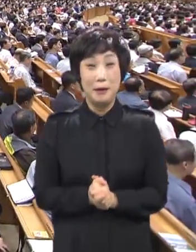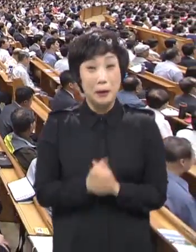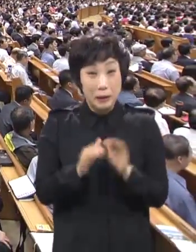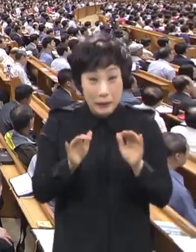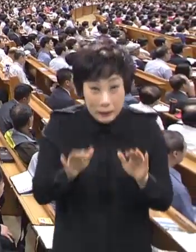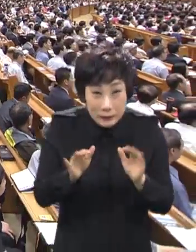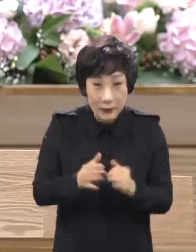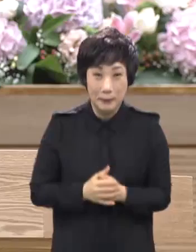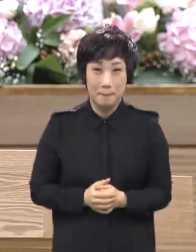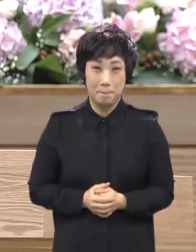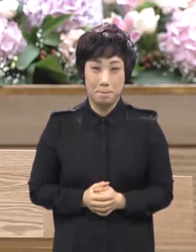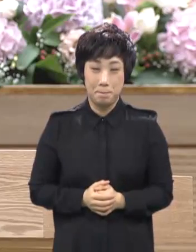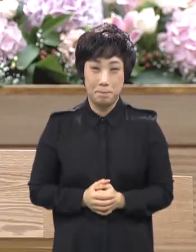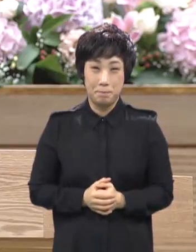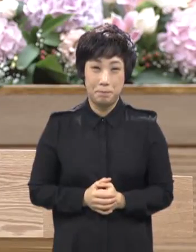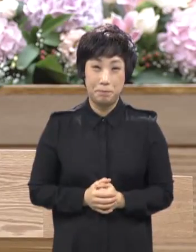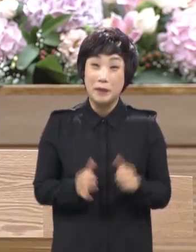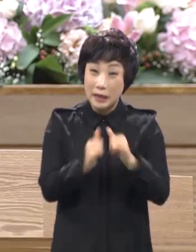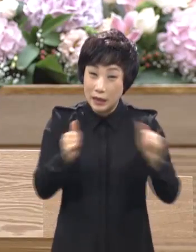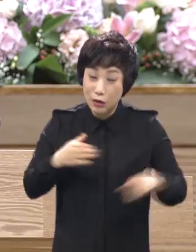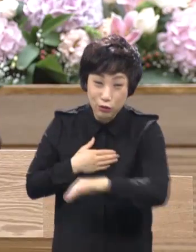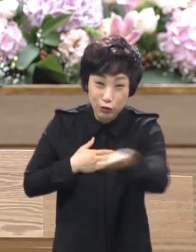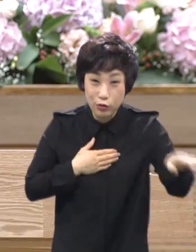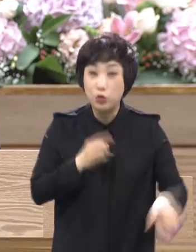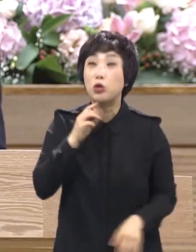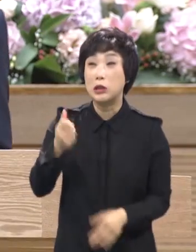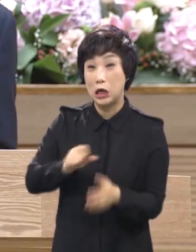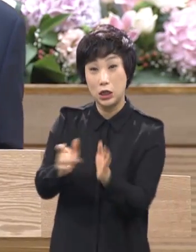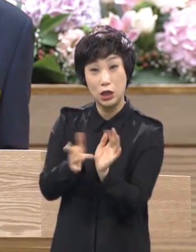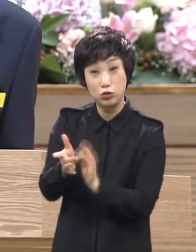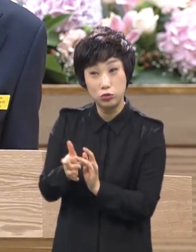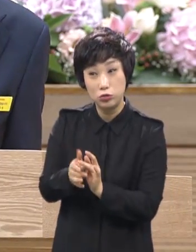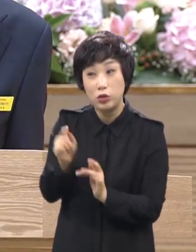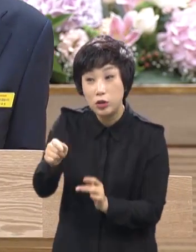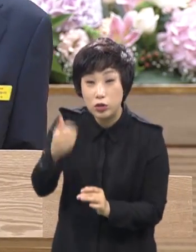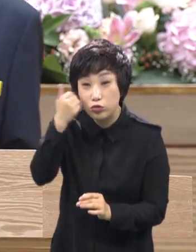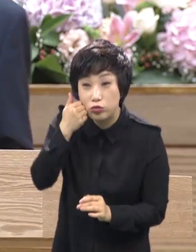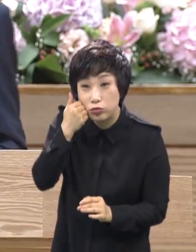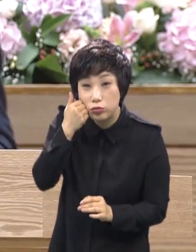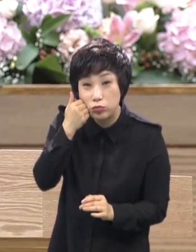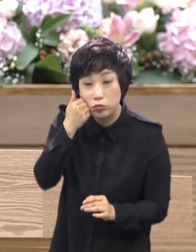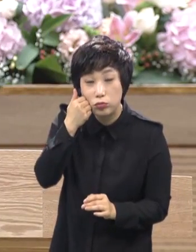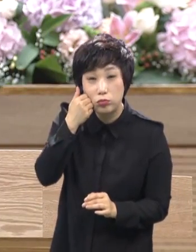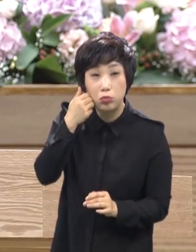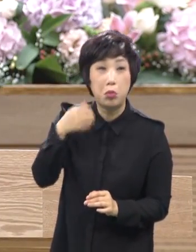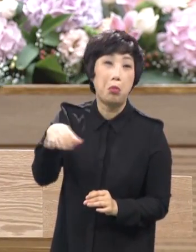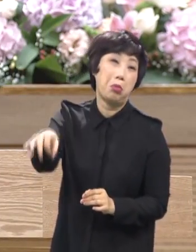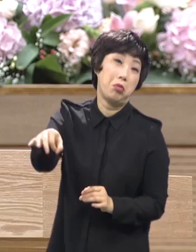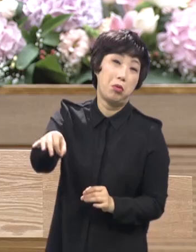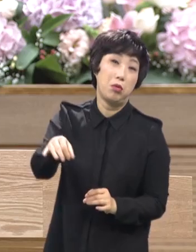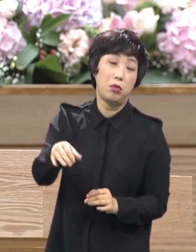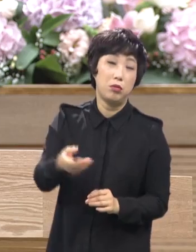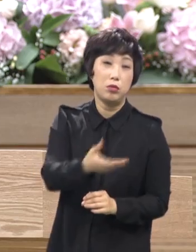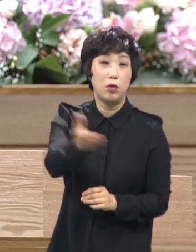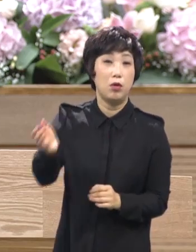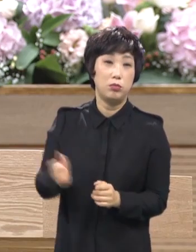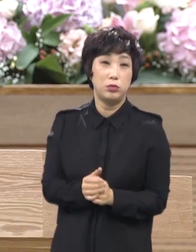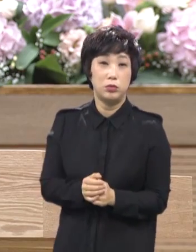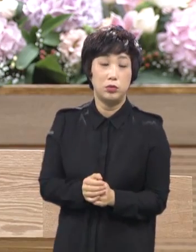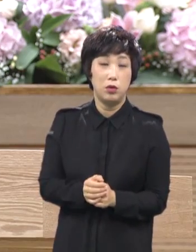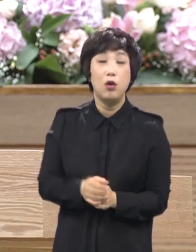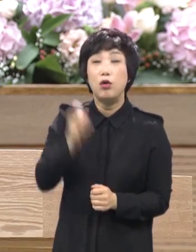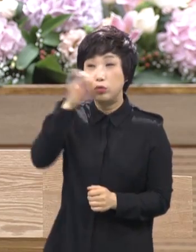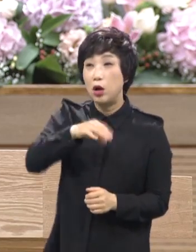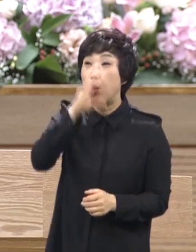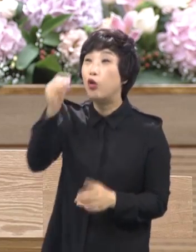그런데 인류는 독생자를 그렇게 보지 않고 하나의